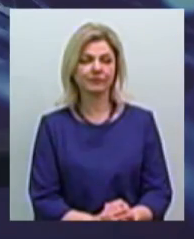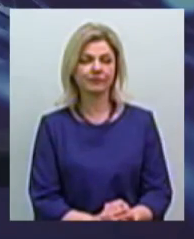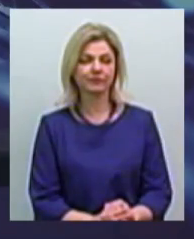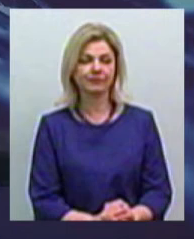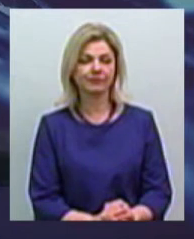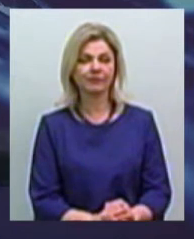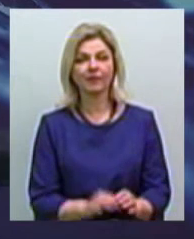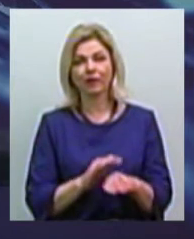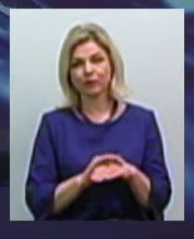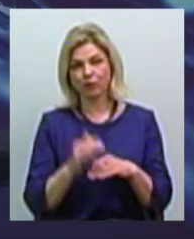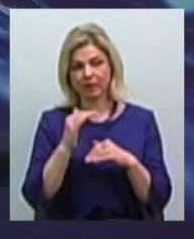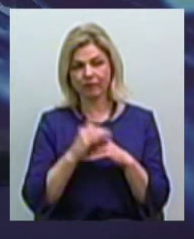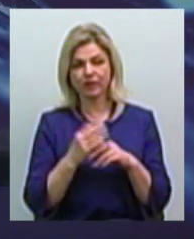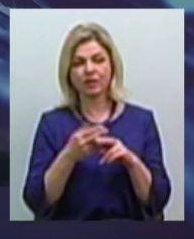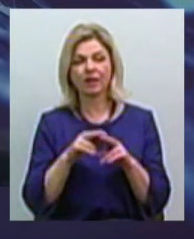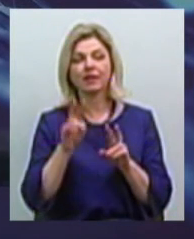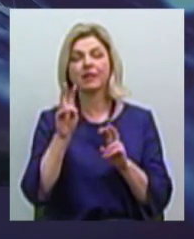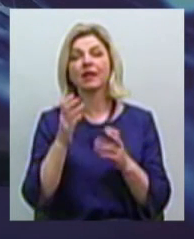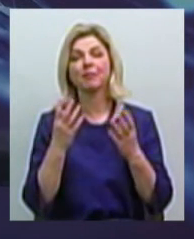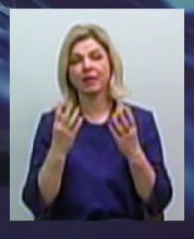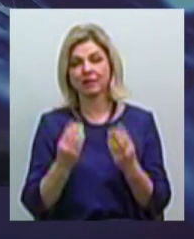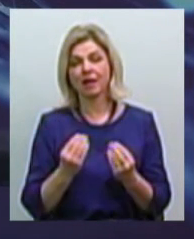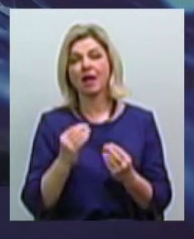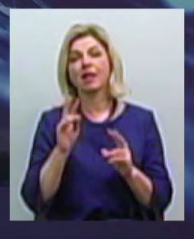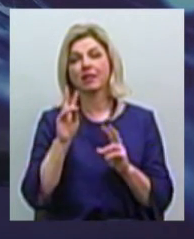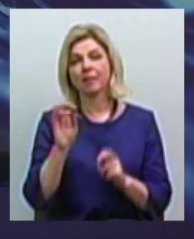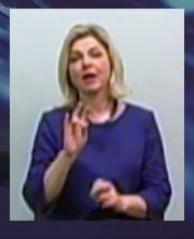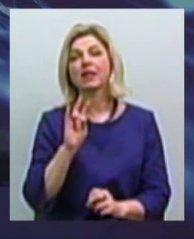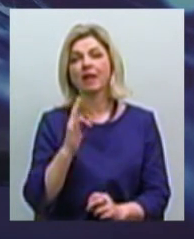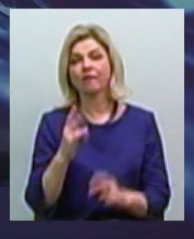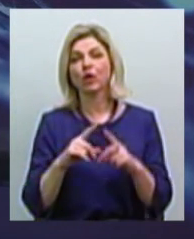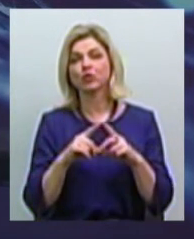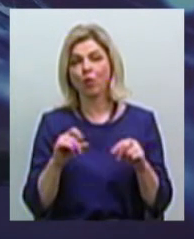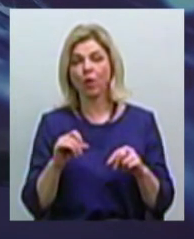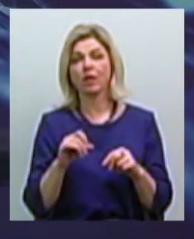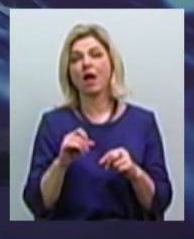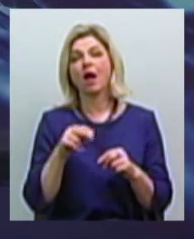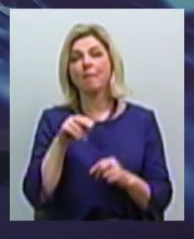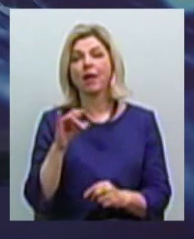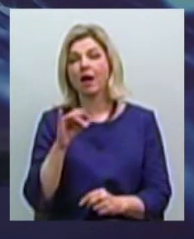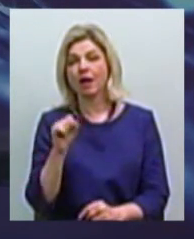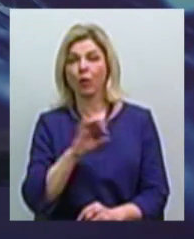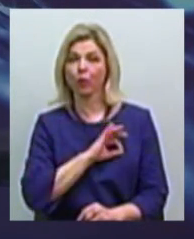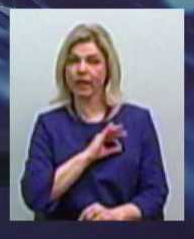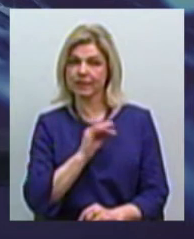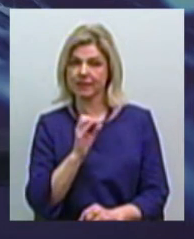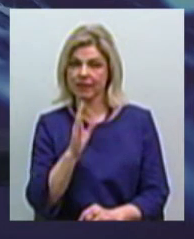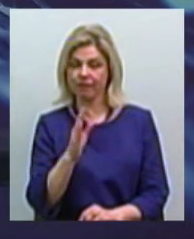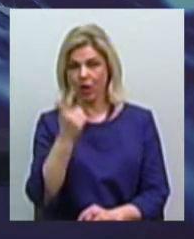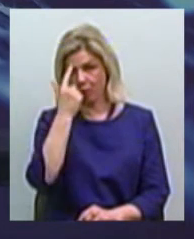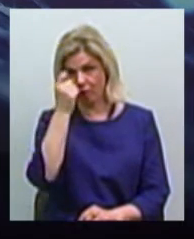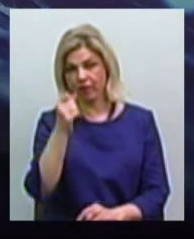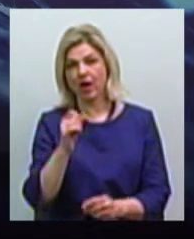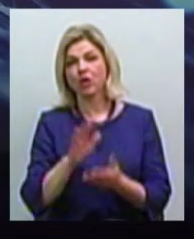Добрий вечір, це тема дня, а тема нашого ефіру – Миколаївська школа пара юристів. За повідомленням кореспондентів зі